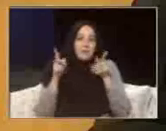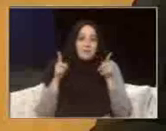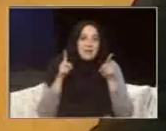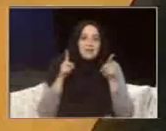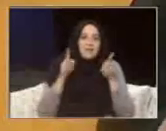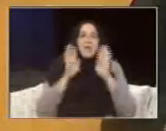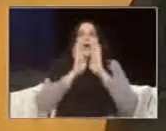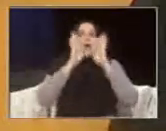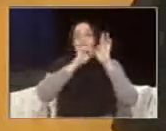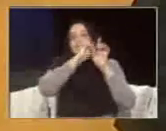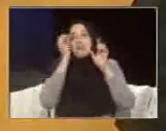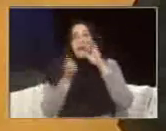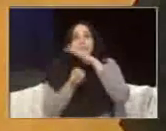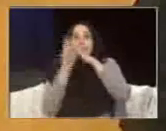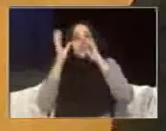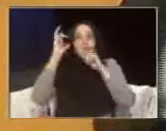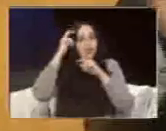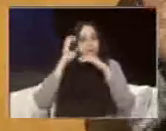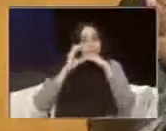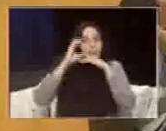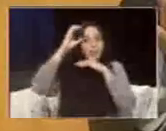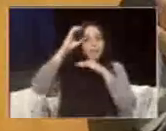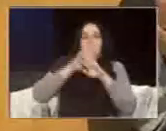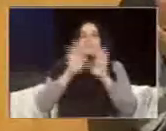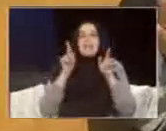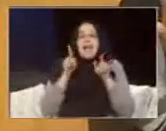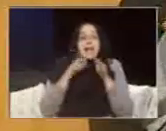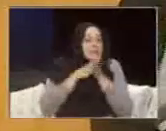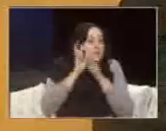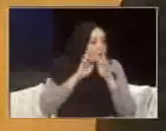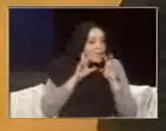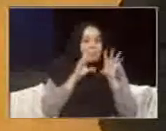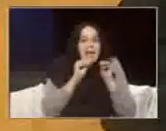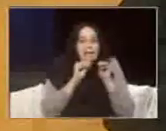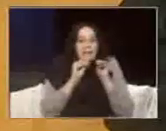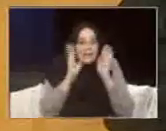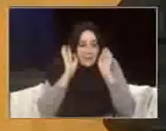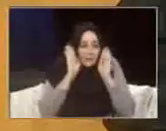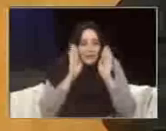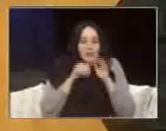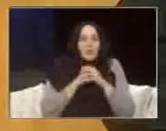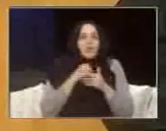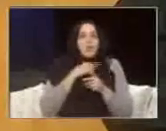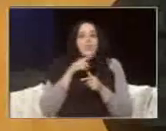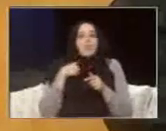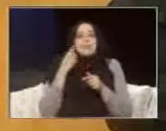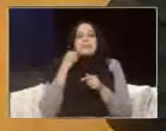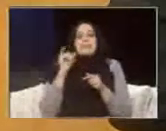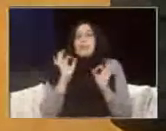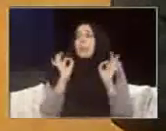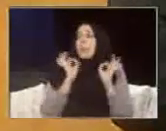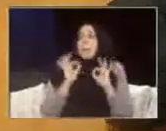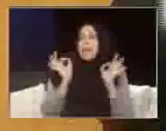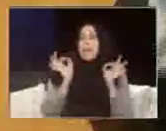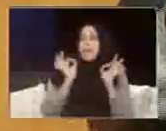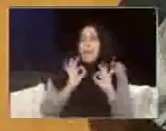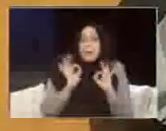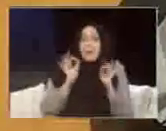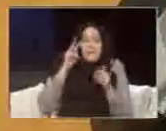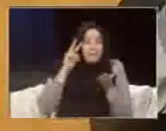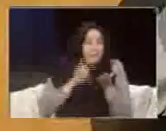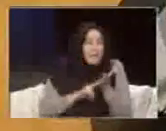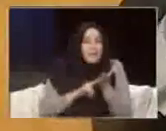الشمس. هي تجتهد أن تجد مكان تصلي فيه. إحنا ربما نبالغ ونقول لها إذا تعذر ما لقاتش، وإن كان